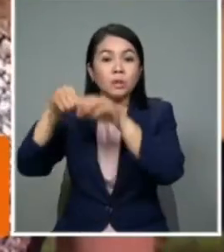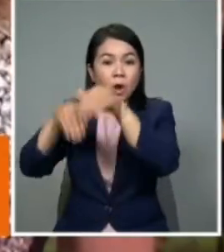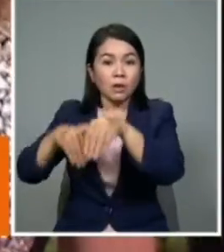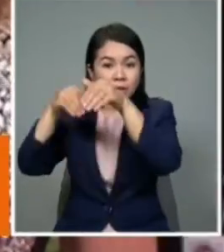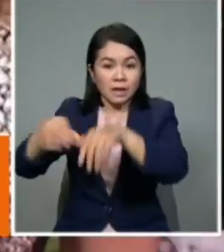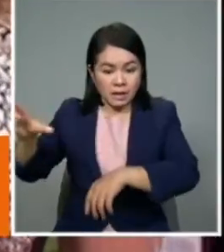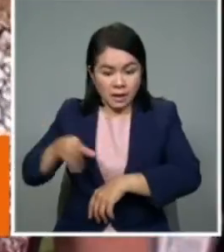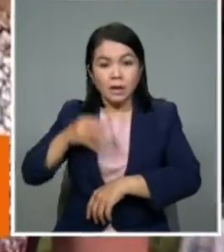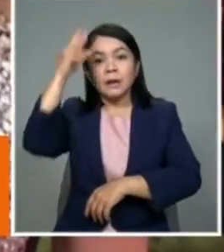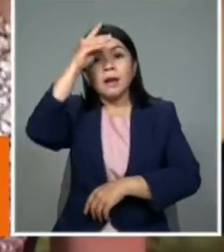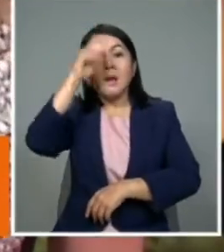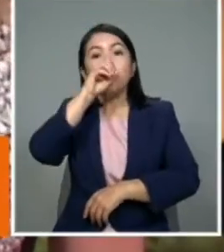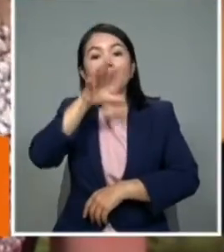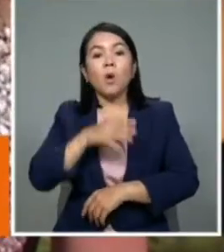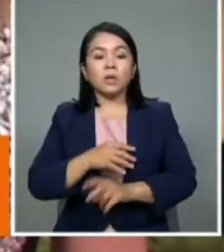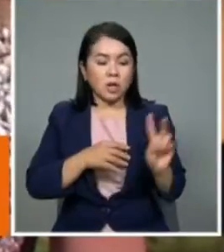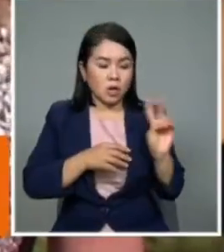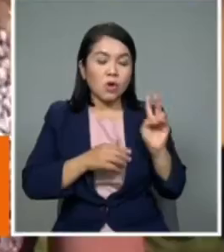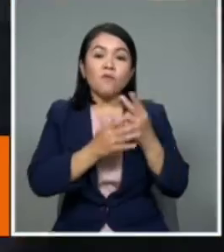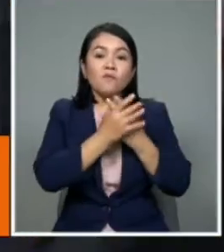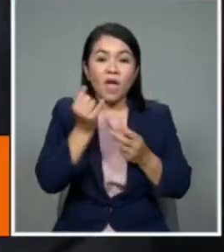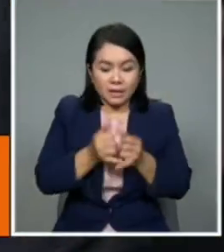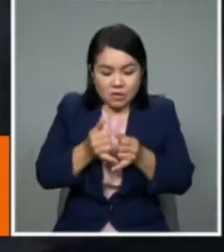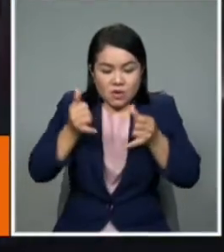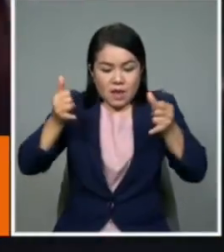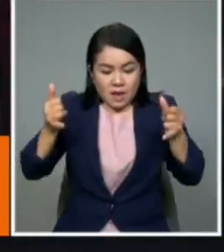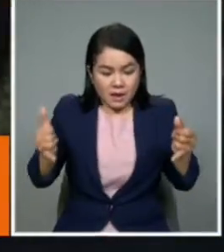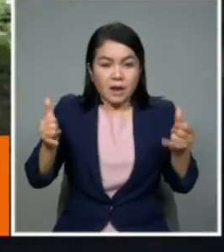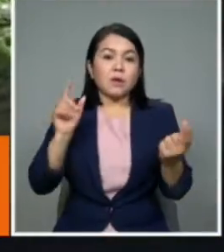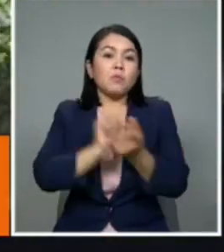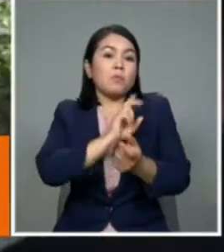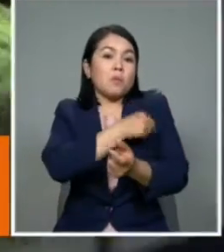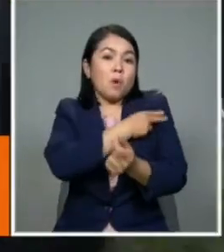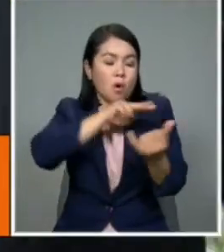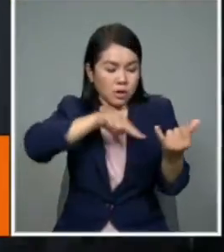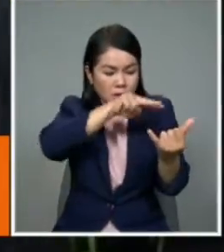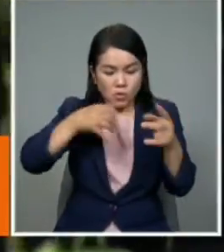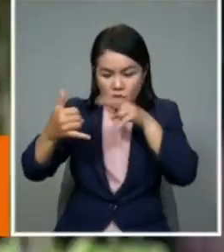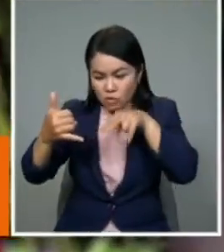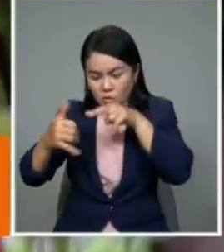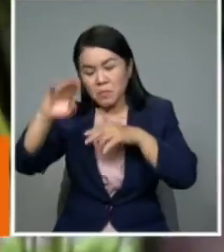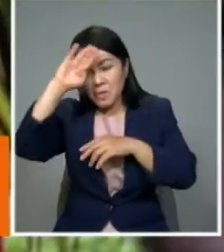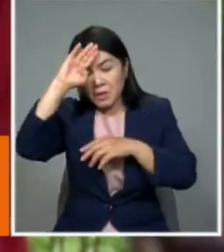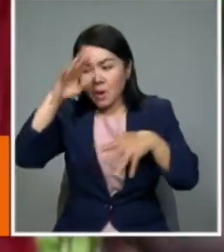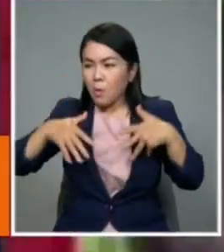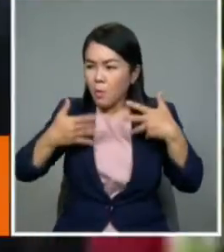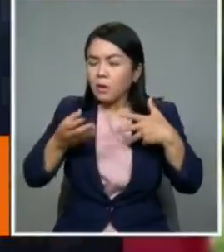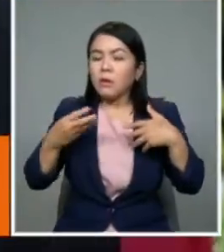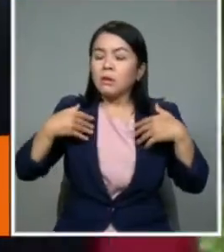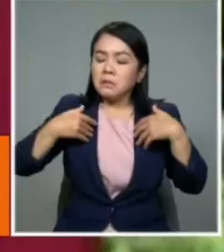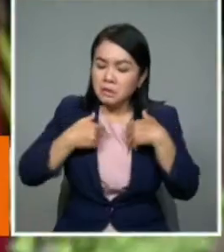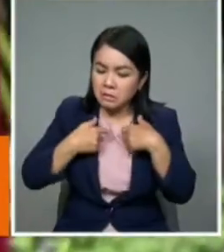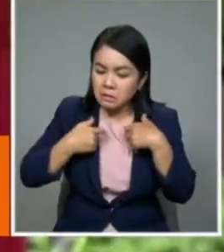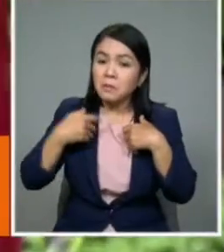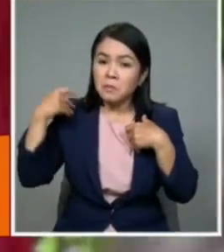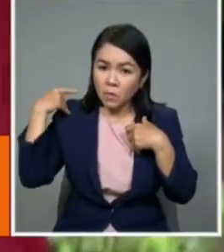ทอมแฮงค์ระบุว่าเขาและภรรยาต้องแยกกันรักษาตัวนะคะอาการของทั้งคู่เนี่ยมีไข้เล็กน้อยแล้วก็มีอาการเหนื่อยอ่อนด้ว